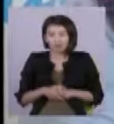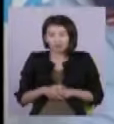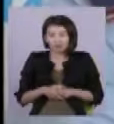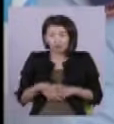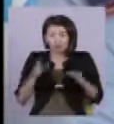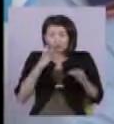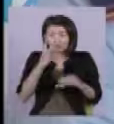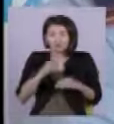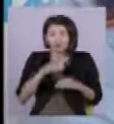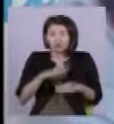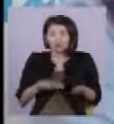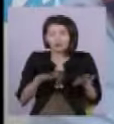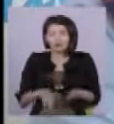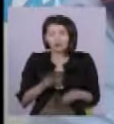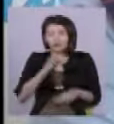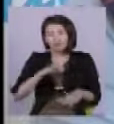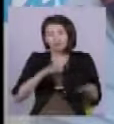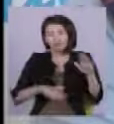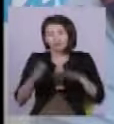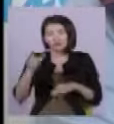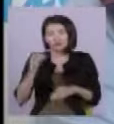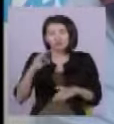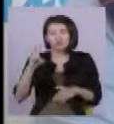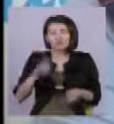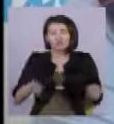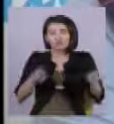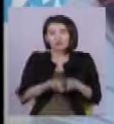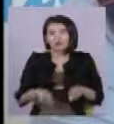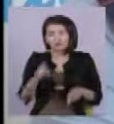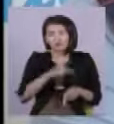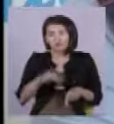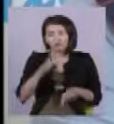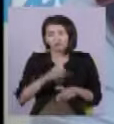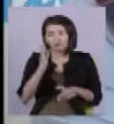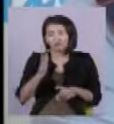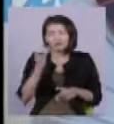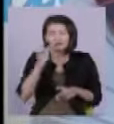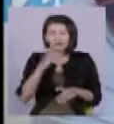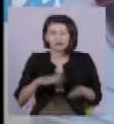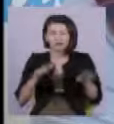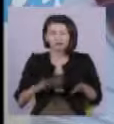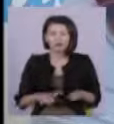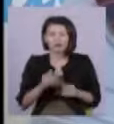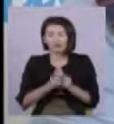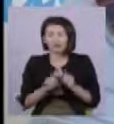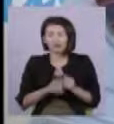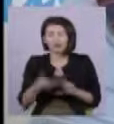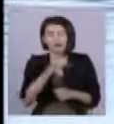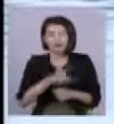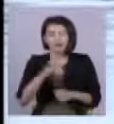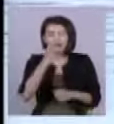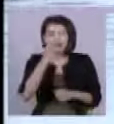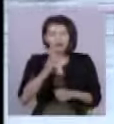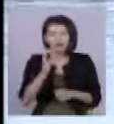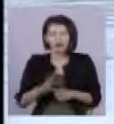жағажайда, және де жағалауда, және де сол командайында әсіресе сол орындарда, жерлерде патрульдеу жасайды.